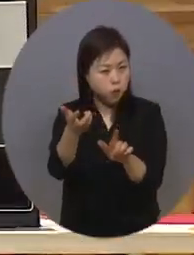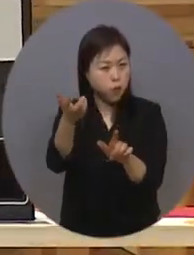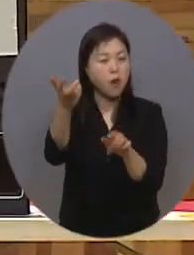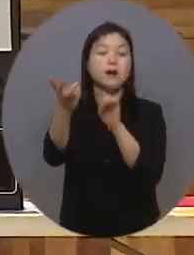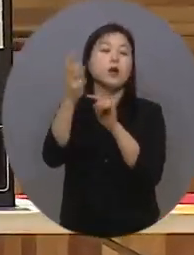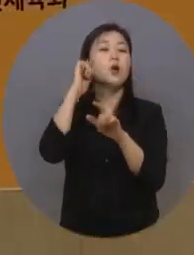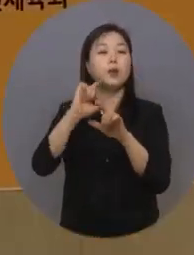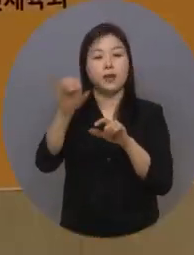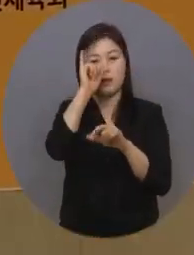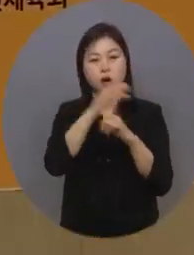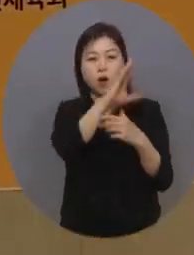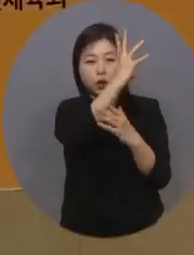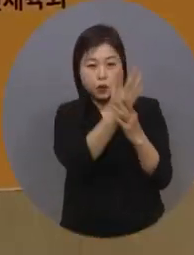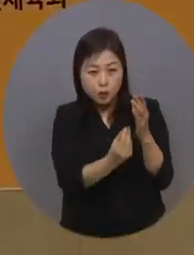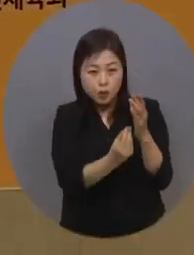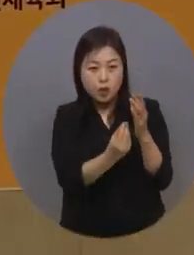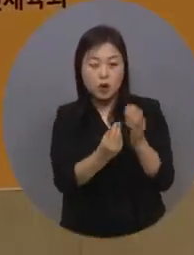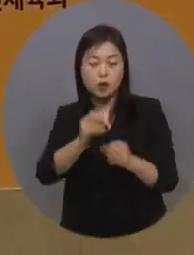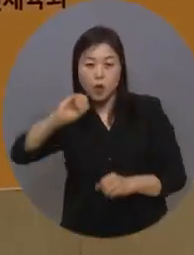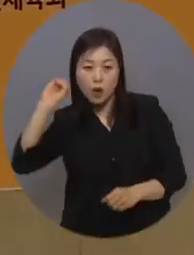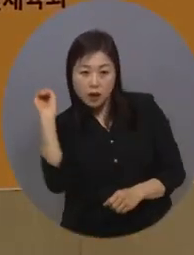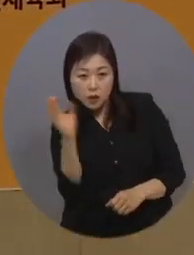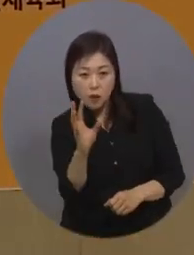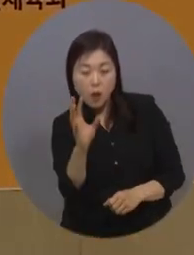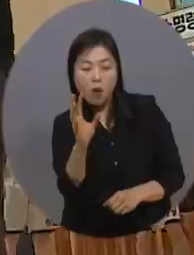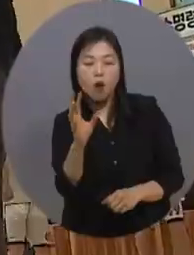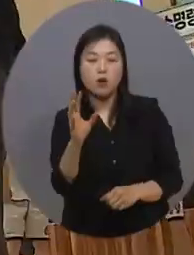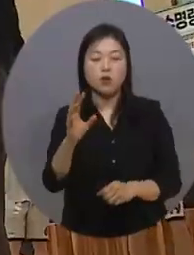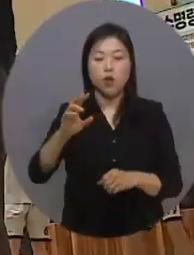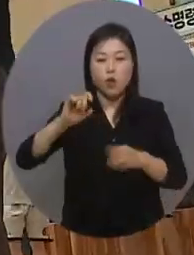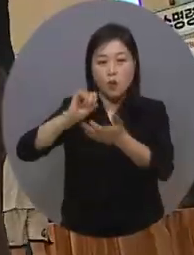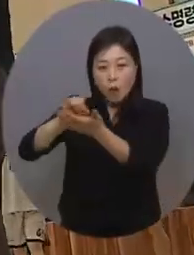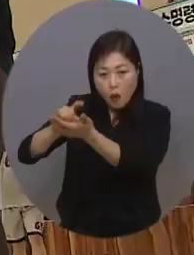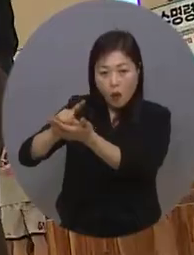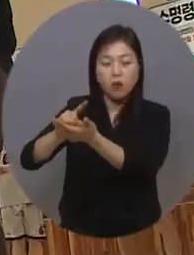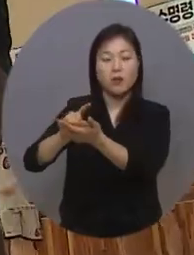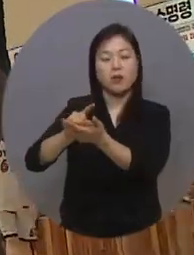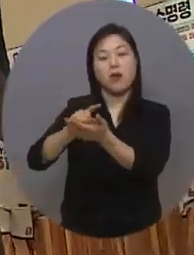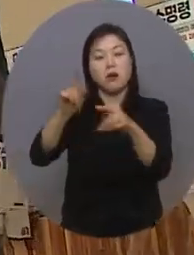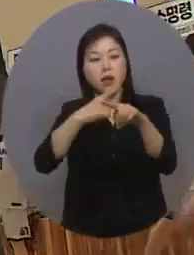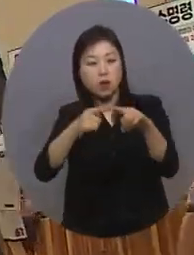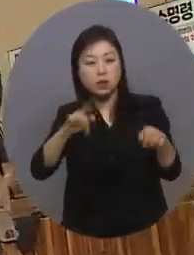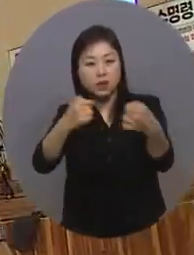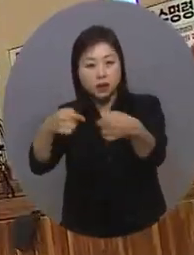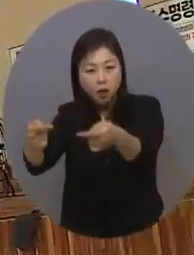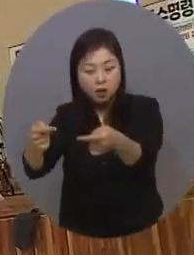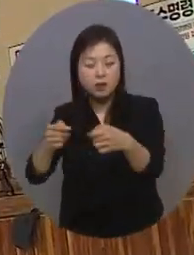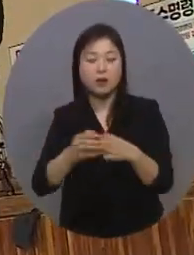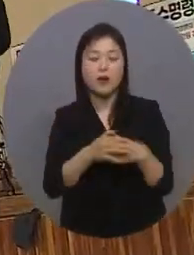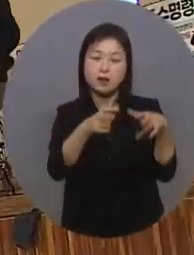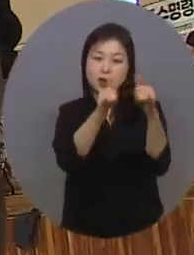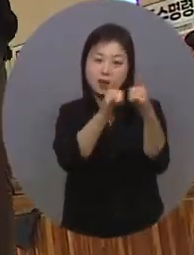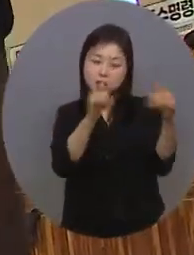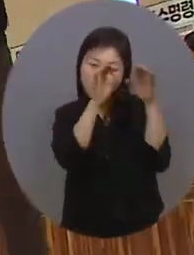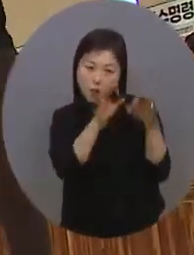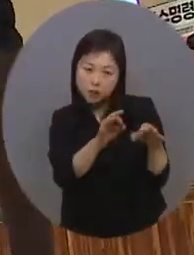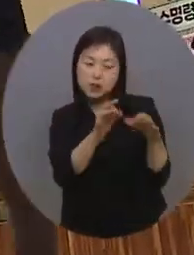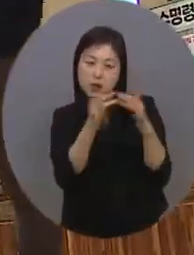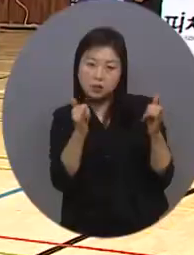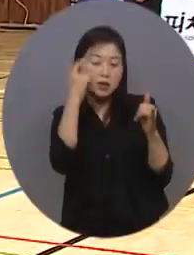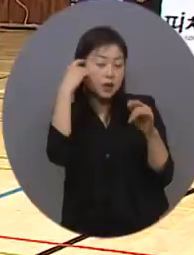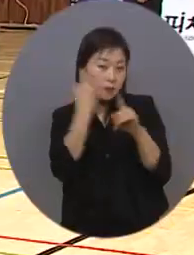비롯해 핸드볼과 풋살 등 관련 교육과 대회 참여를 통해 장애인식 개선과 사회 참여에 앞장서고